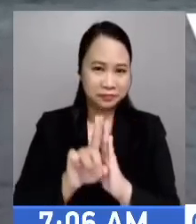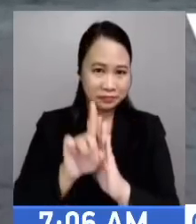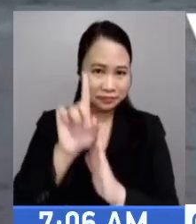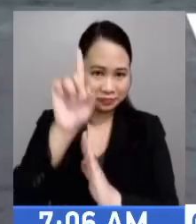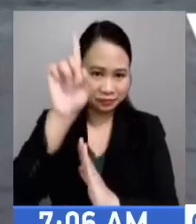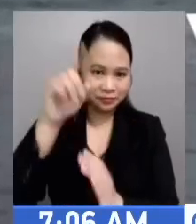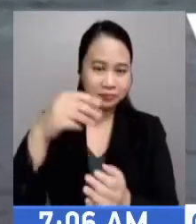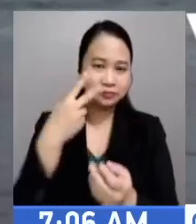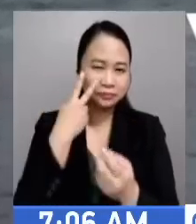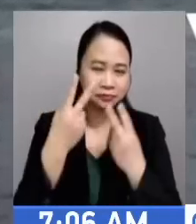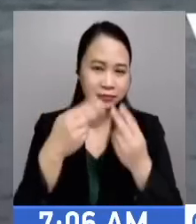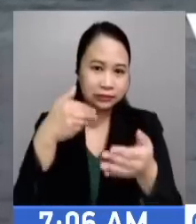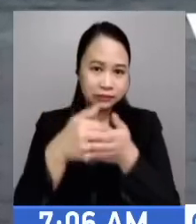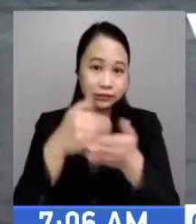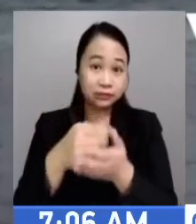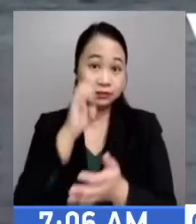eyes,